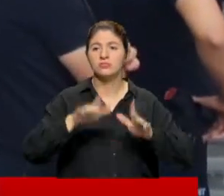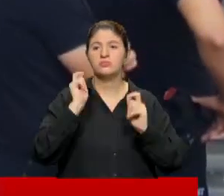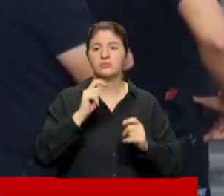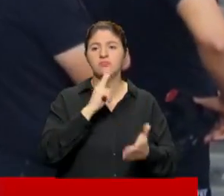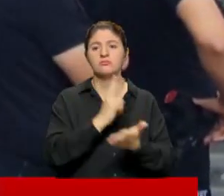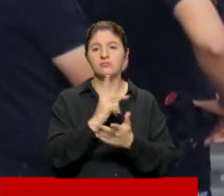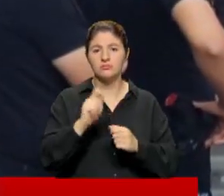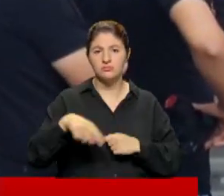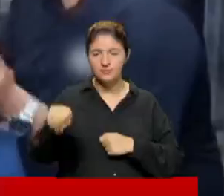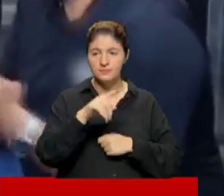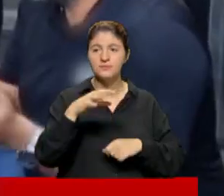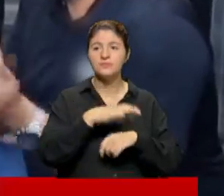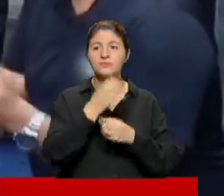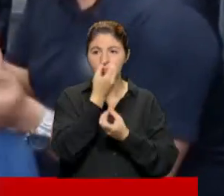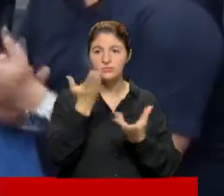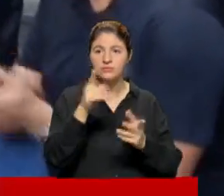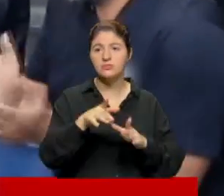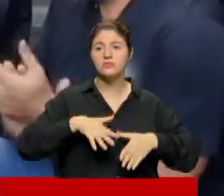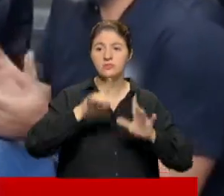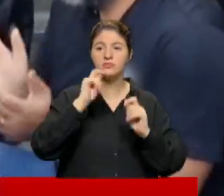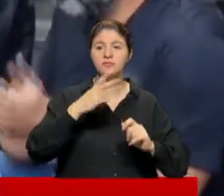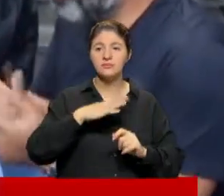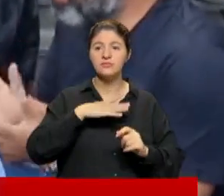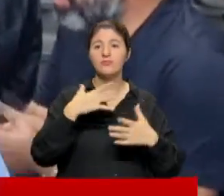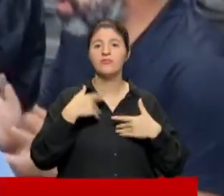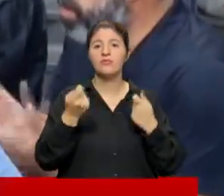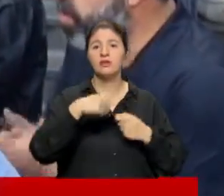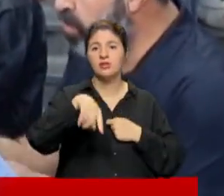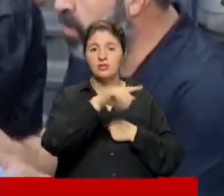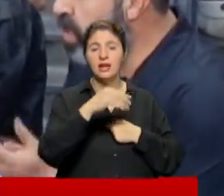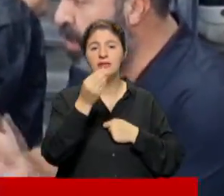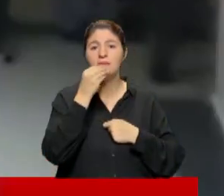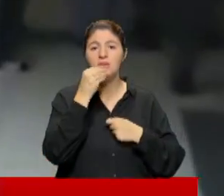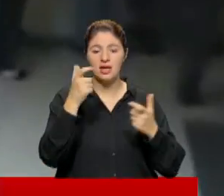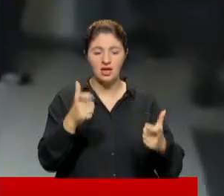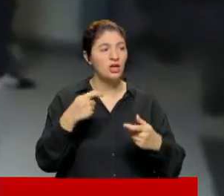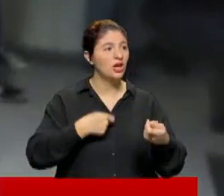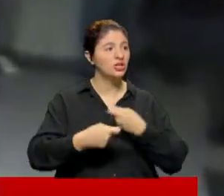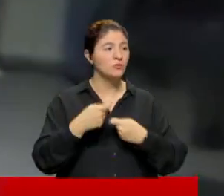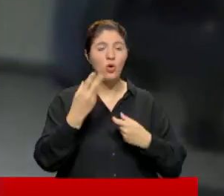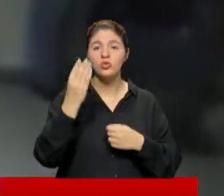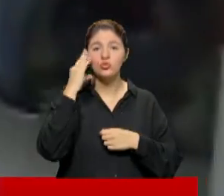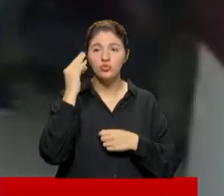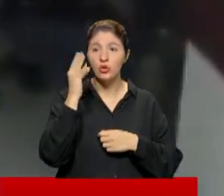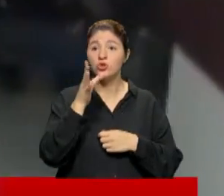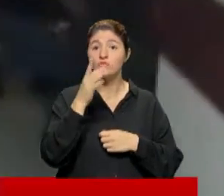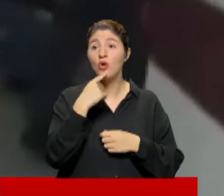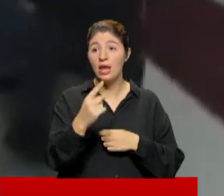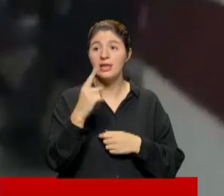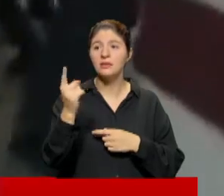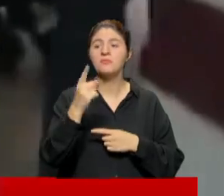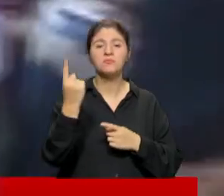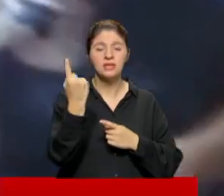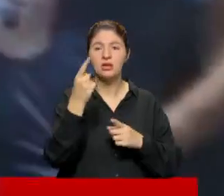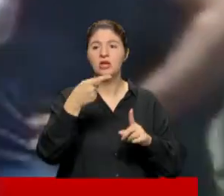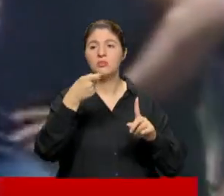etmeye karar verdiler hastane bahçesinde eylem yapmak isteyen sağlıkçılara yemekhane işletmecisi olduğu öne sürülen bir kişi tabancayla